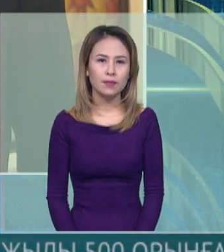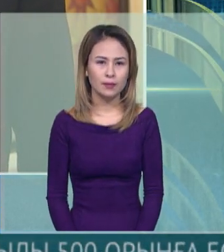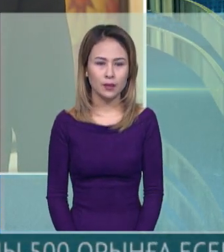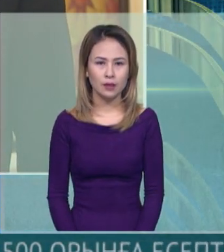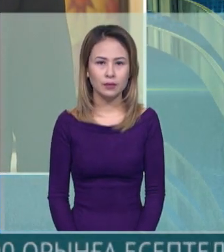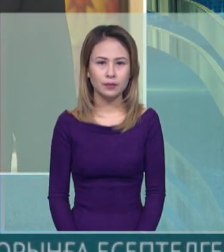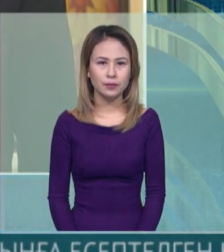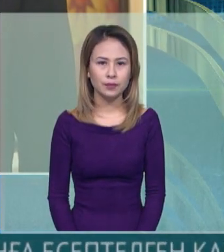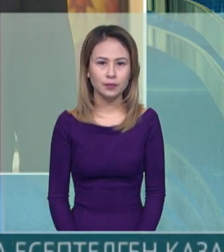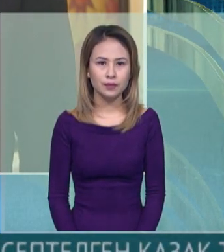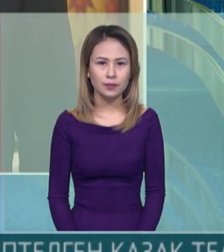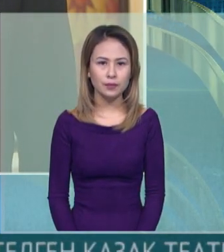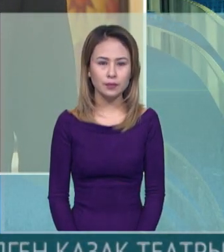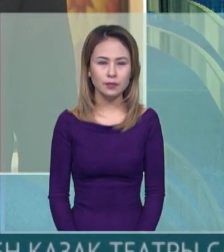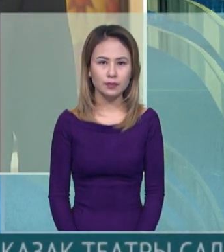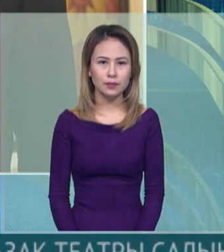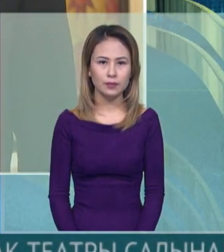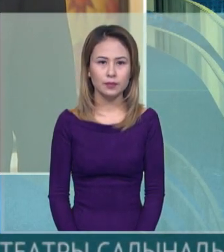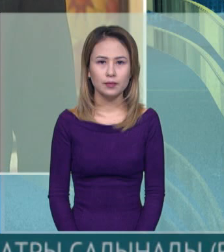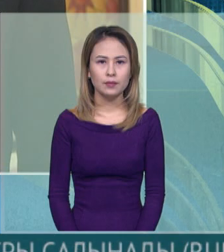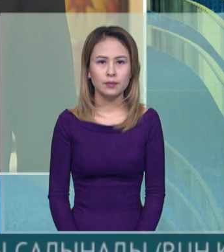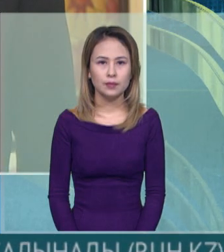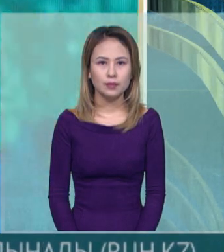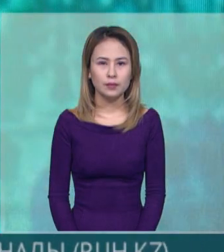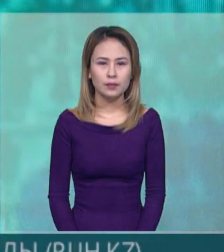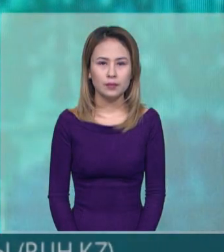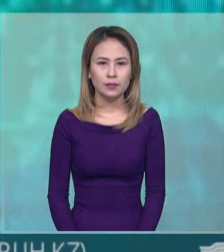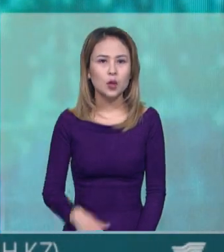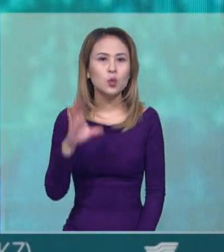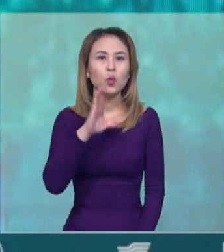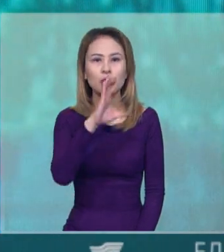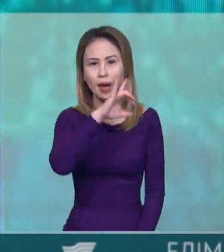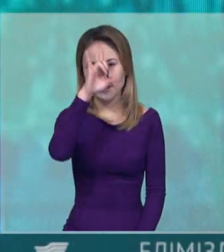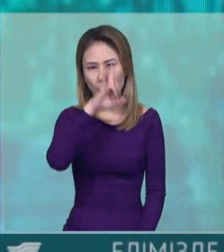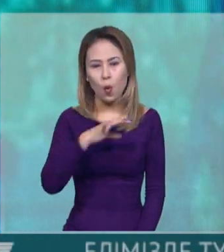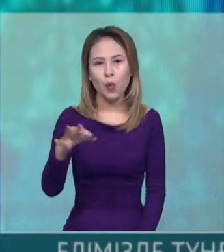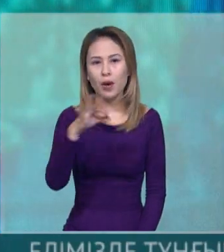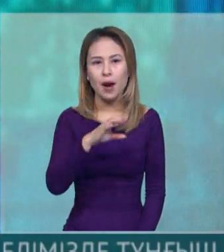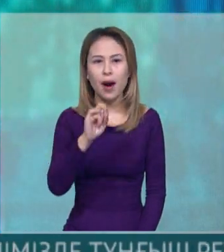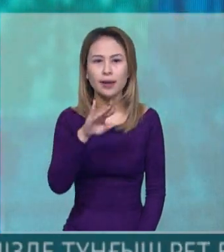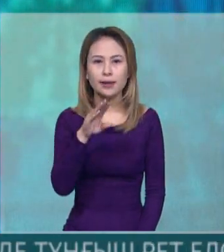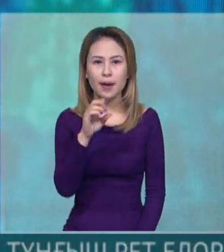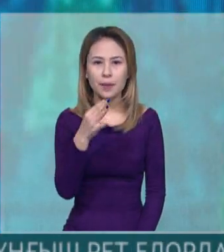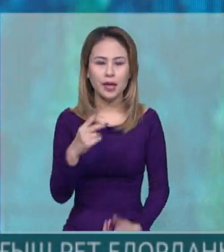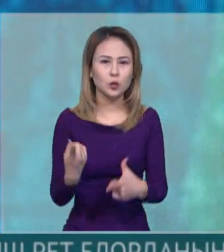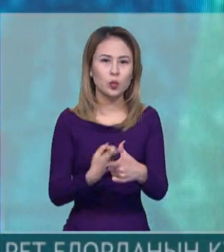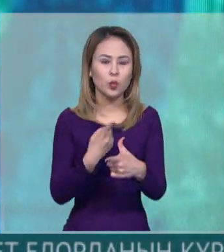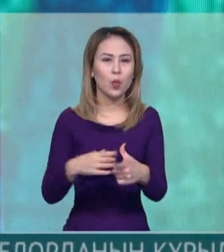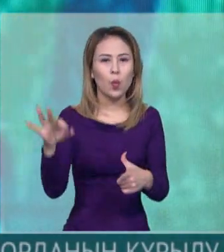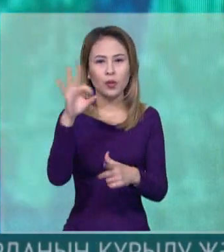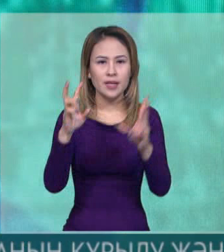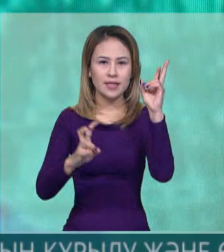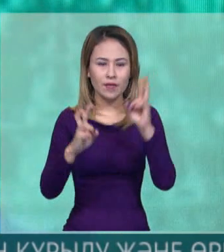кезегі өзіңде. Рахмет, Риат, ал біз хабарымызды жалғастырамыз. Солтүстік Қазақстан облысында Артемия Асалина жәндігін